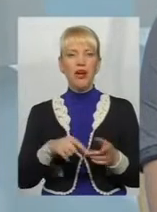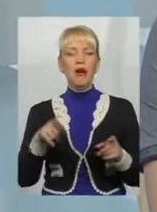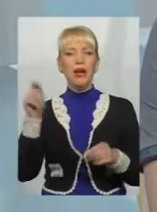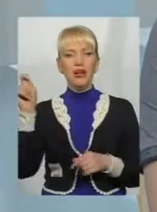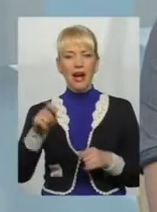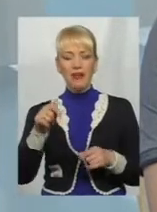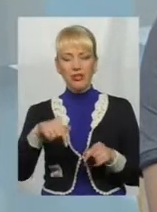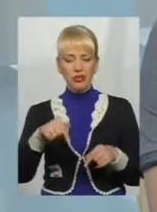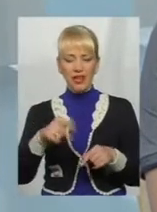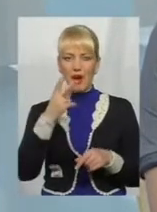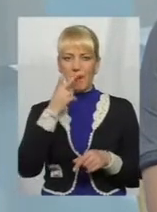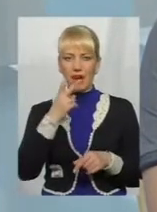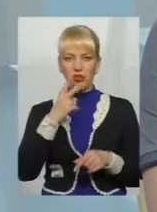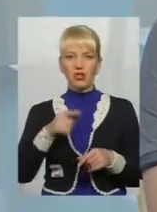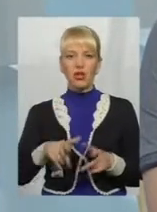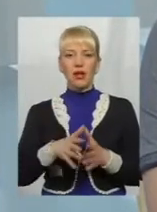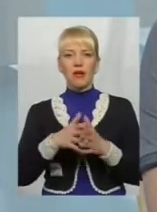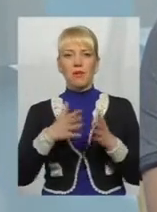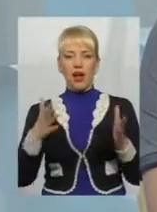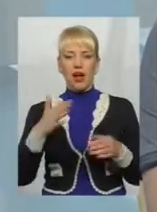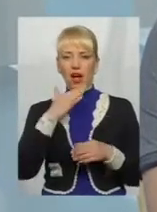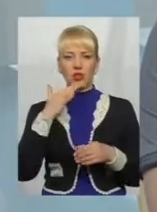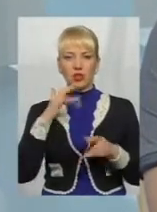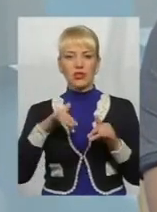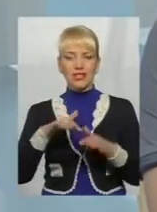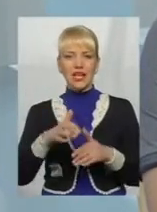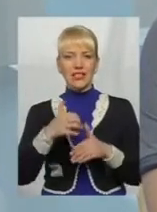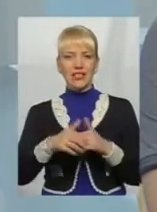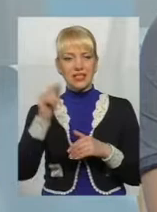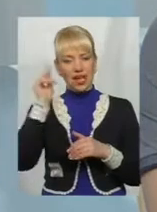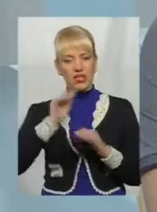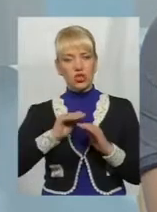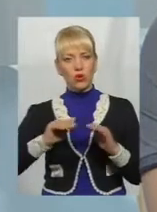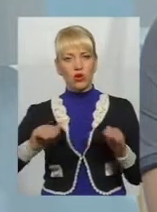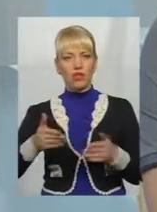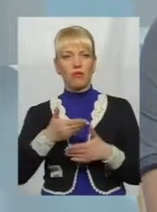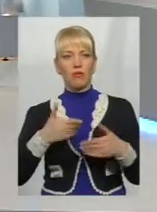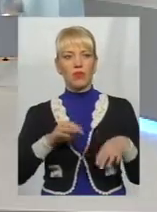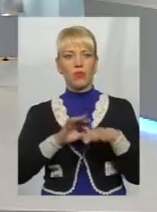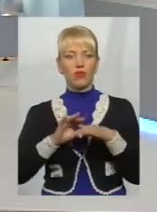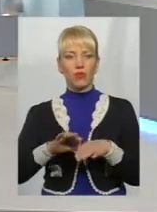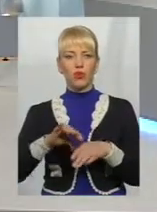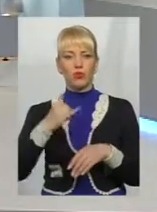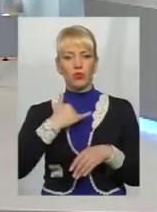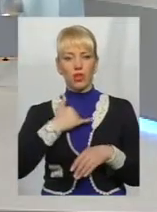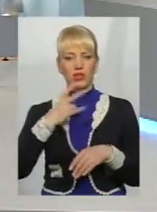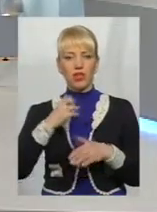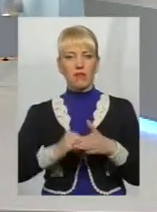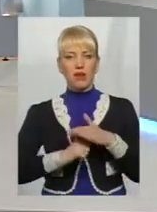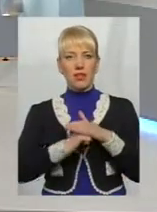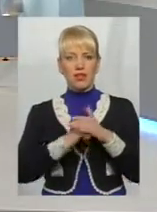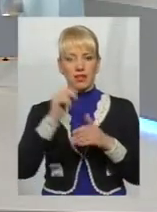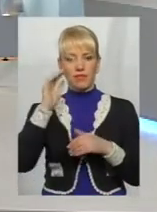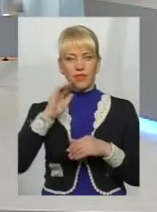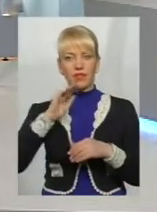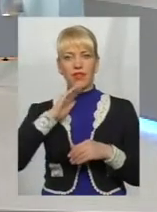Приїжджаючи сюди, бачучи багато заходів серед школярів, ми проводимо на базі нашого